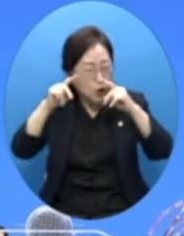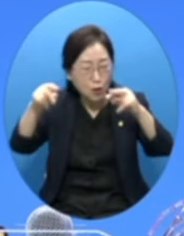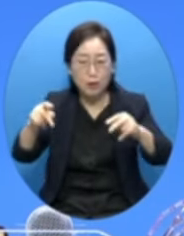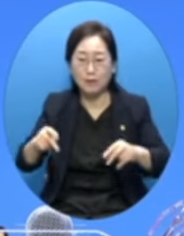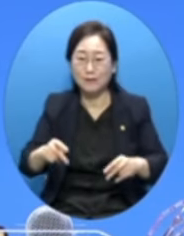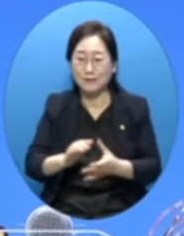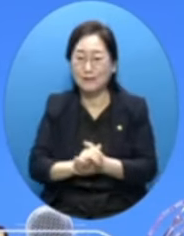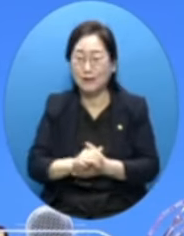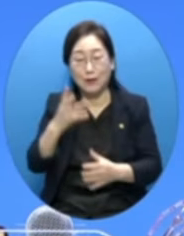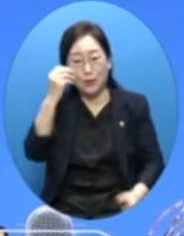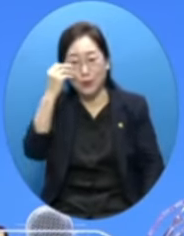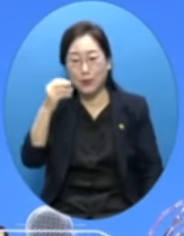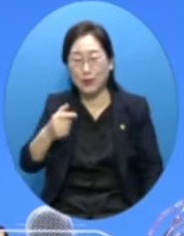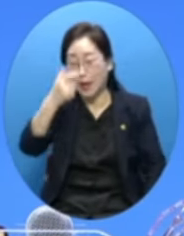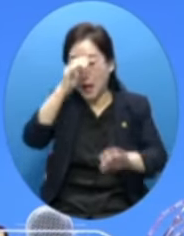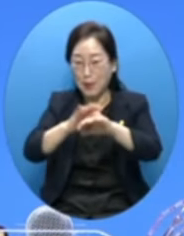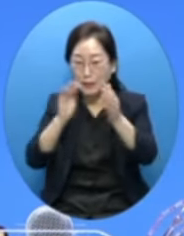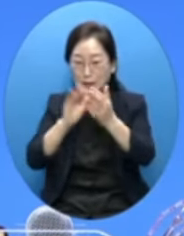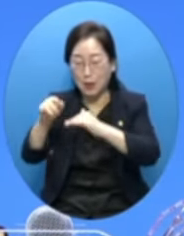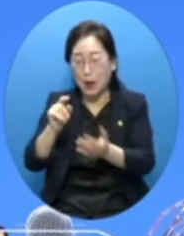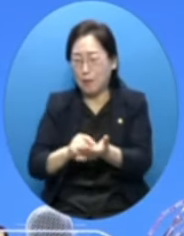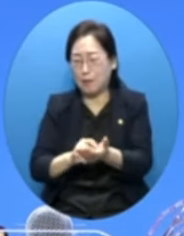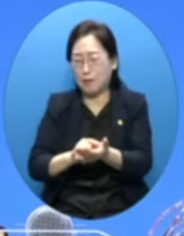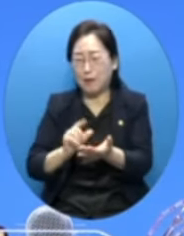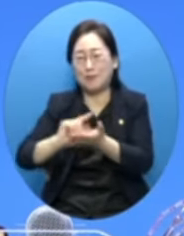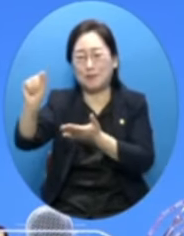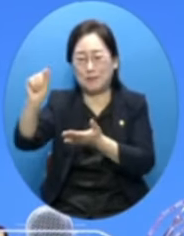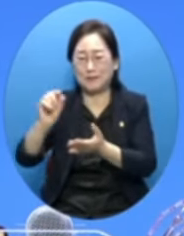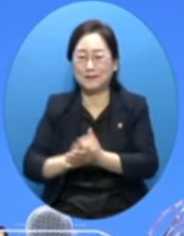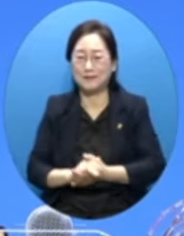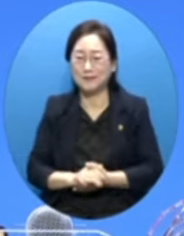같습니다. 예배 끝나자마자 도망치듯 교회를 빠져나왔다고 말을 합니다.